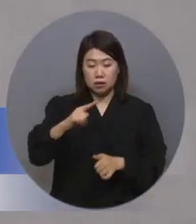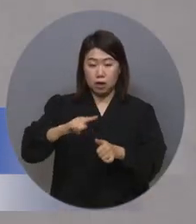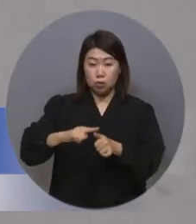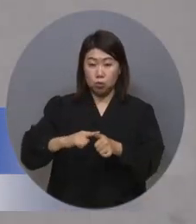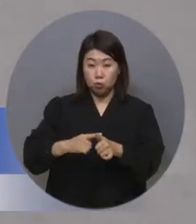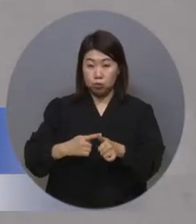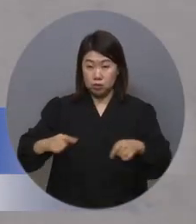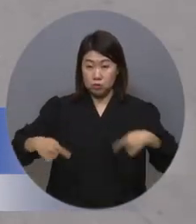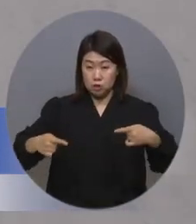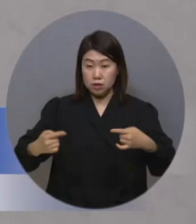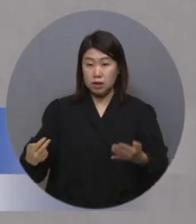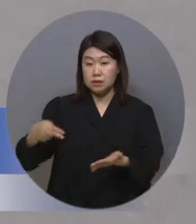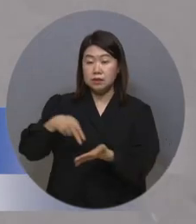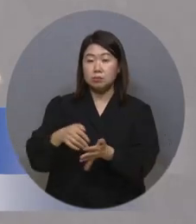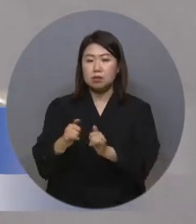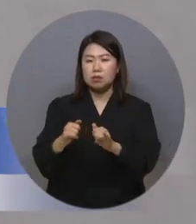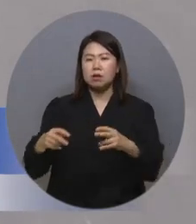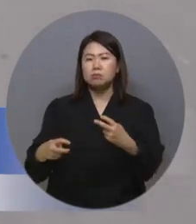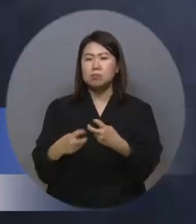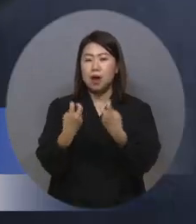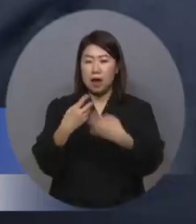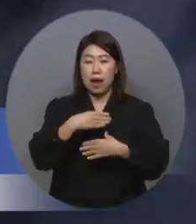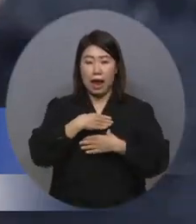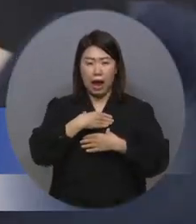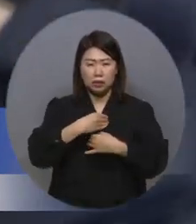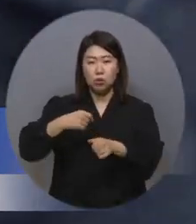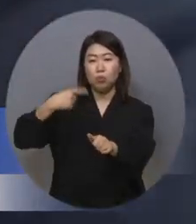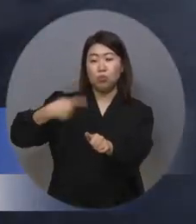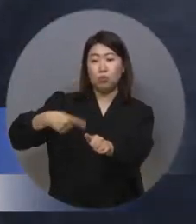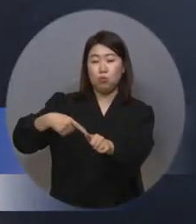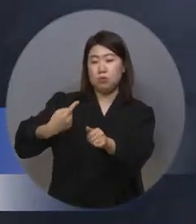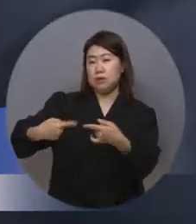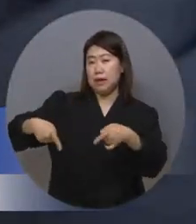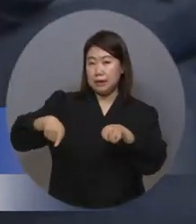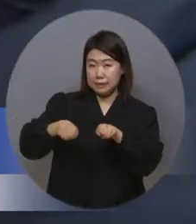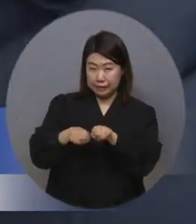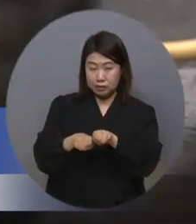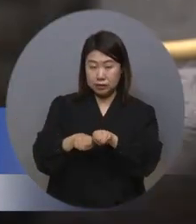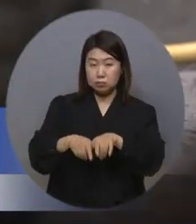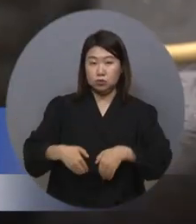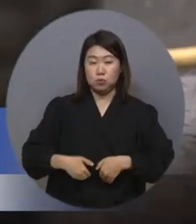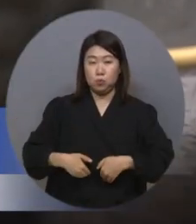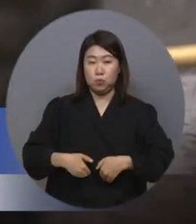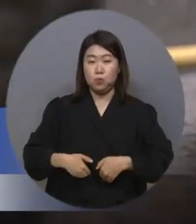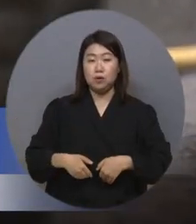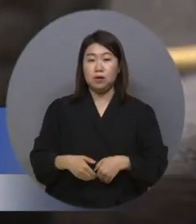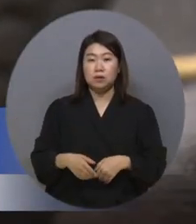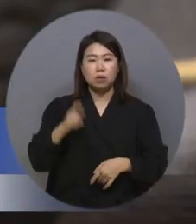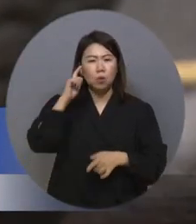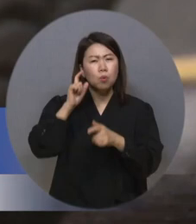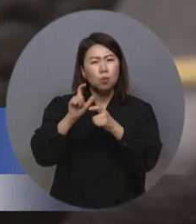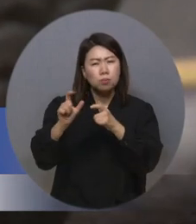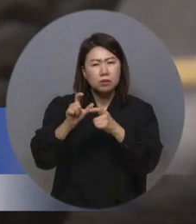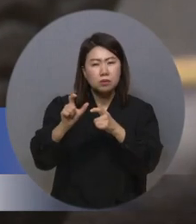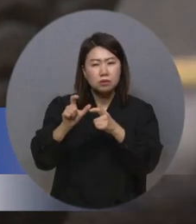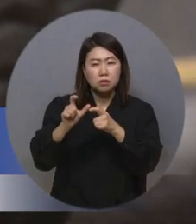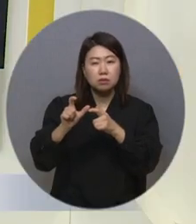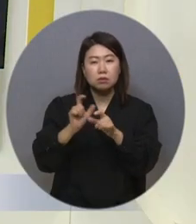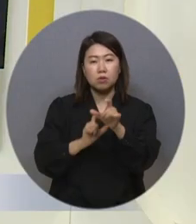전동보장구 이용자들의 사고를 줄이기 위한 안전교육 또한 동반돼야 할 때가 아닌지 지자체의 고민이 필요해